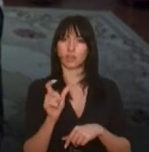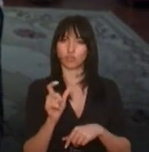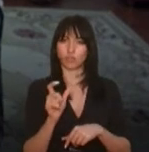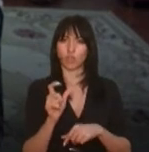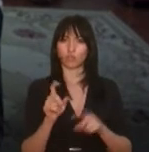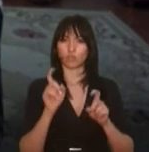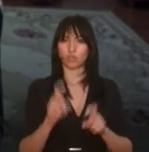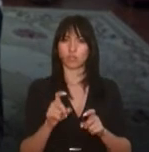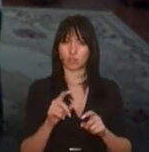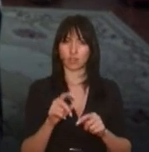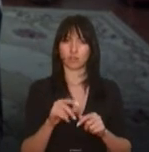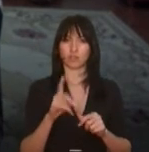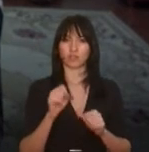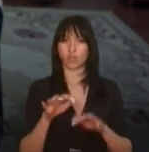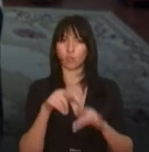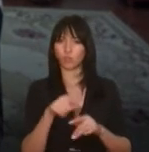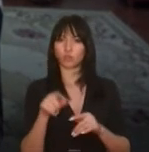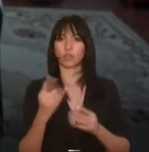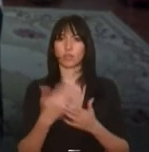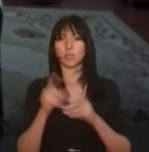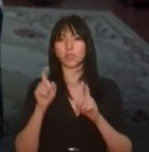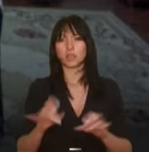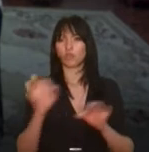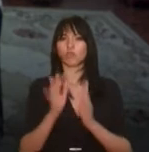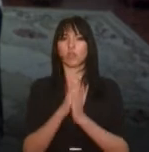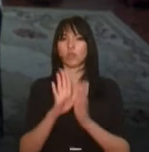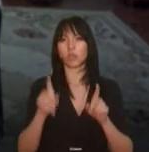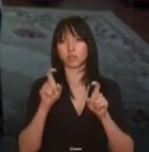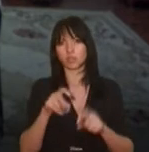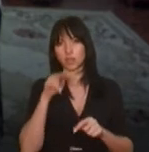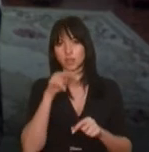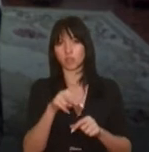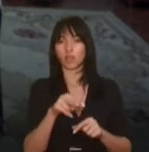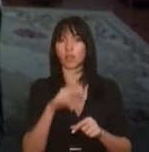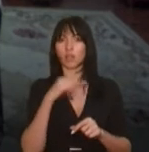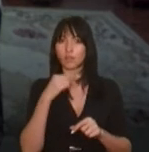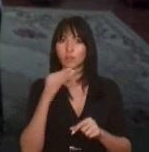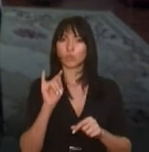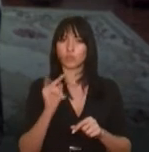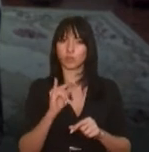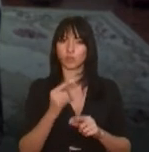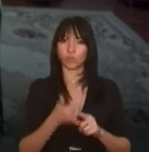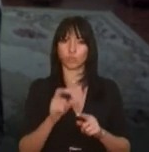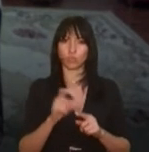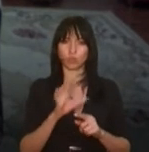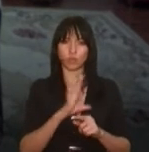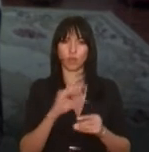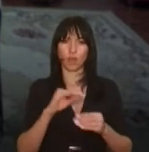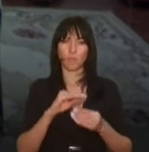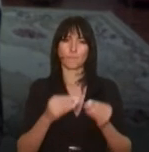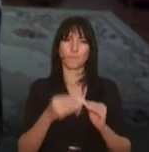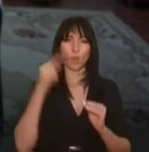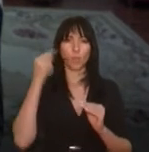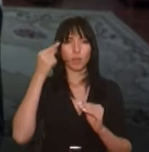нікого не турбує, нічого не просить. Але в той же час діти занурюються в ті важкі психологічні проблеми. І